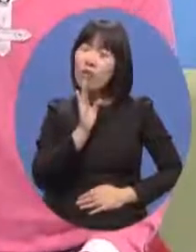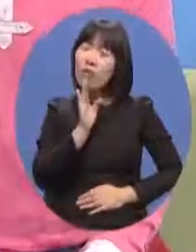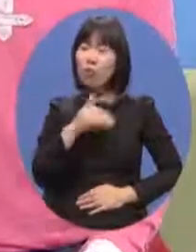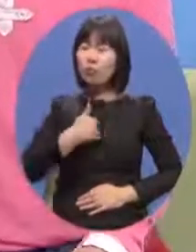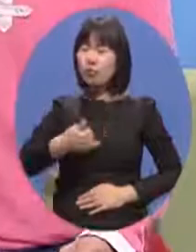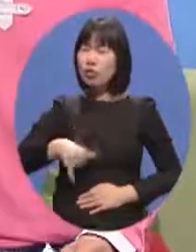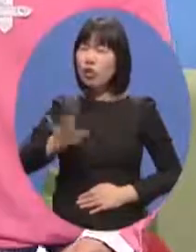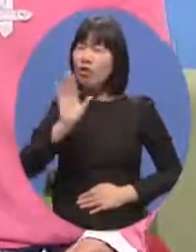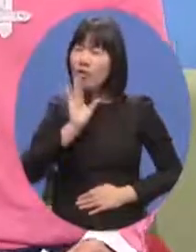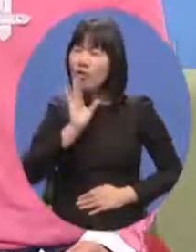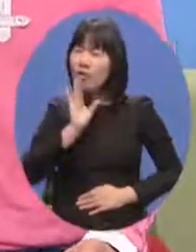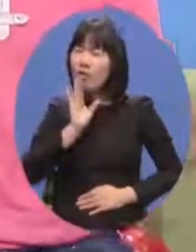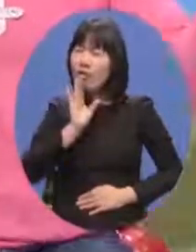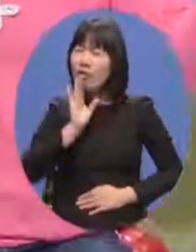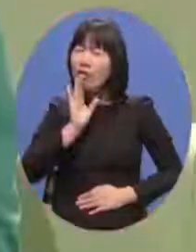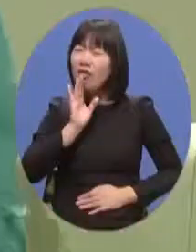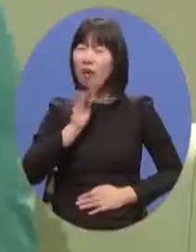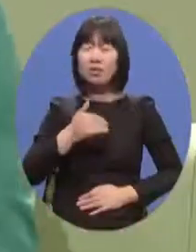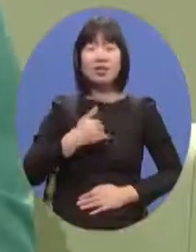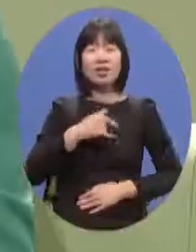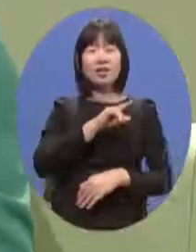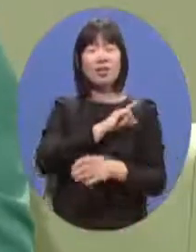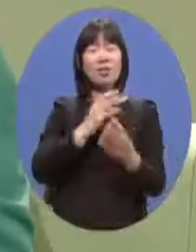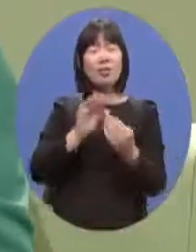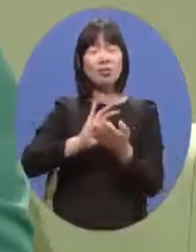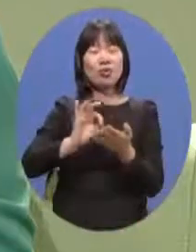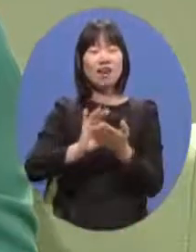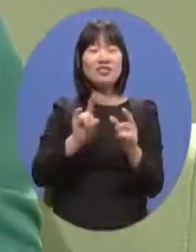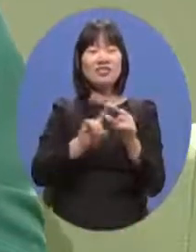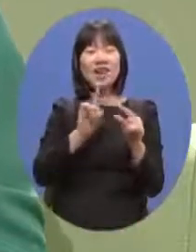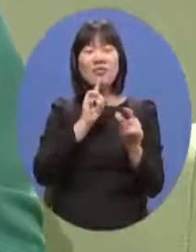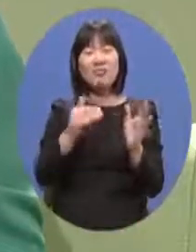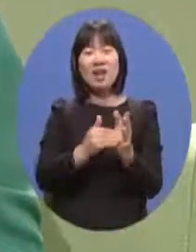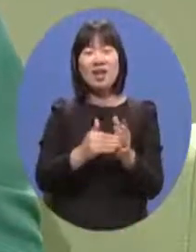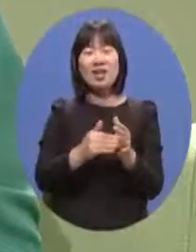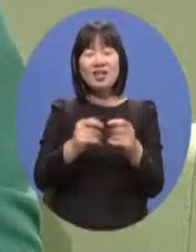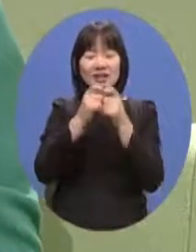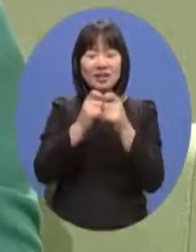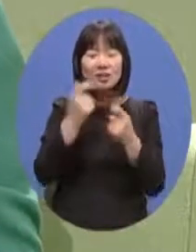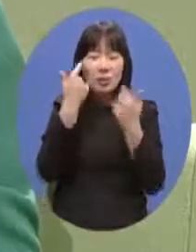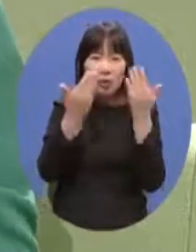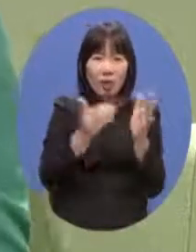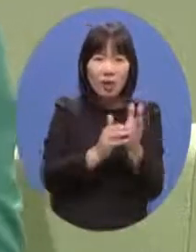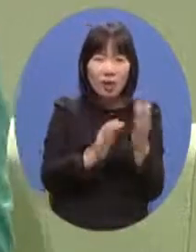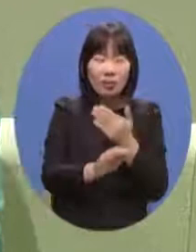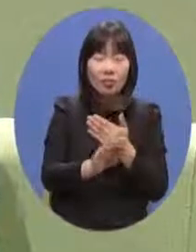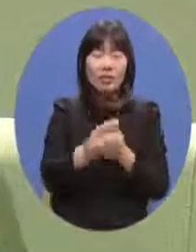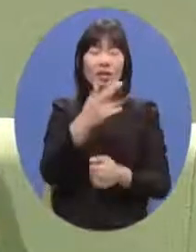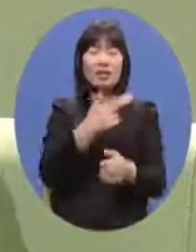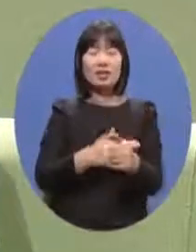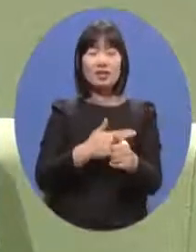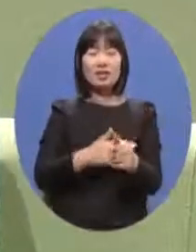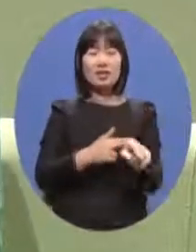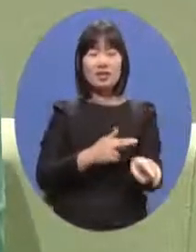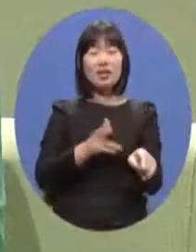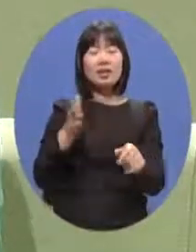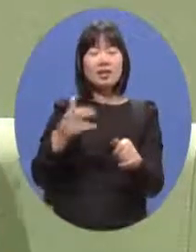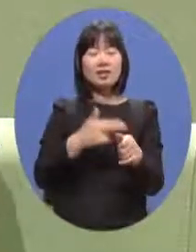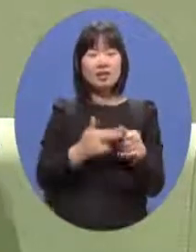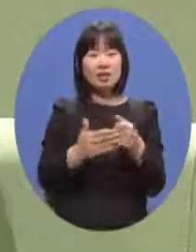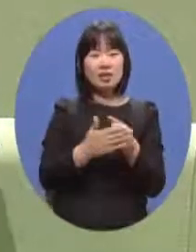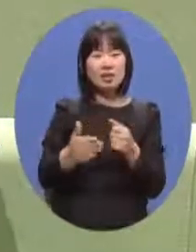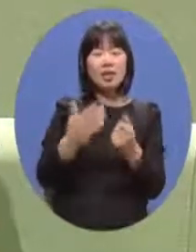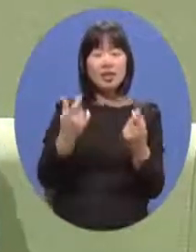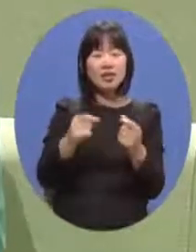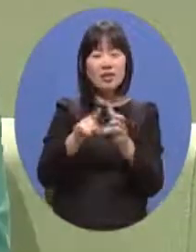애가. 예. 어떻게 제가 제일 많이 하는 얘기인데. 그래서 상세하게 어떤 물어보고 선생님한테 그럼 선생님은 전문가니까 이럴